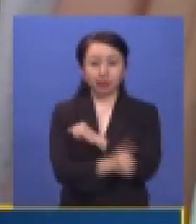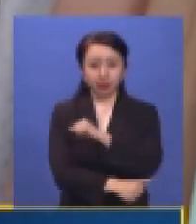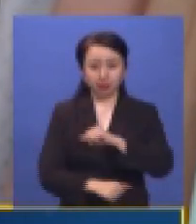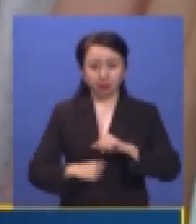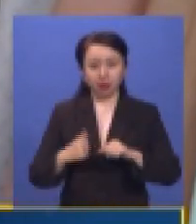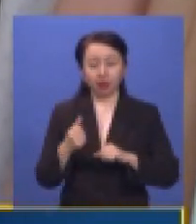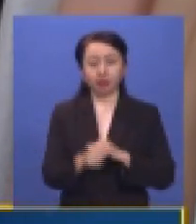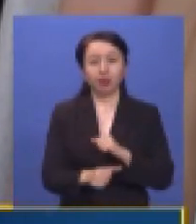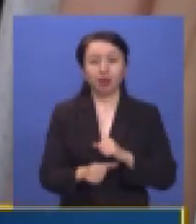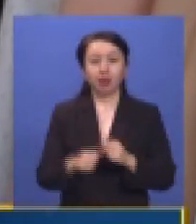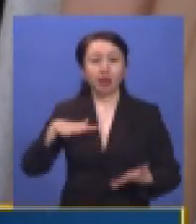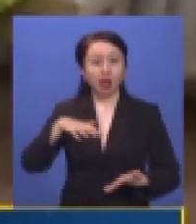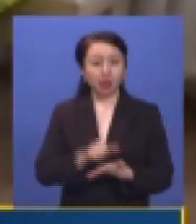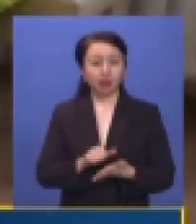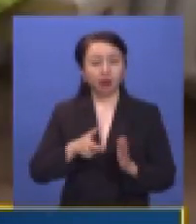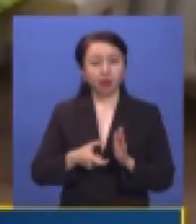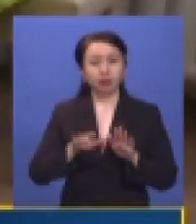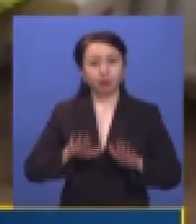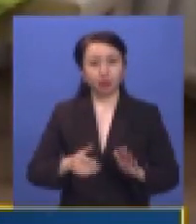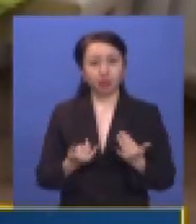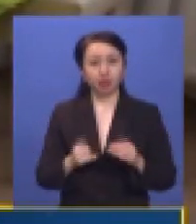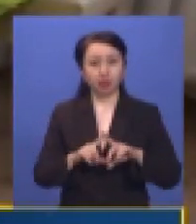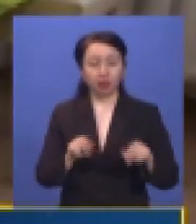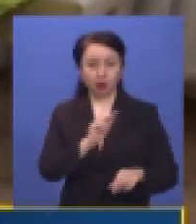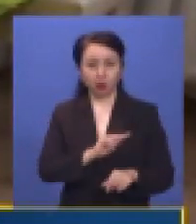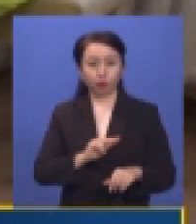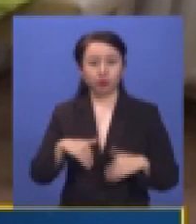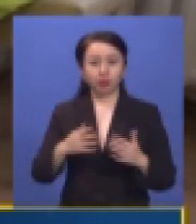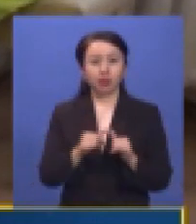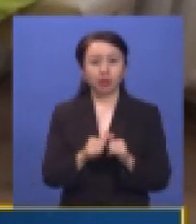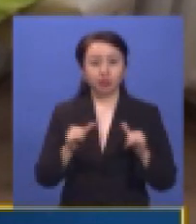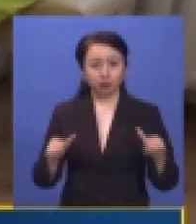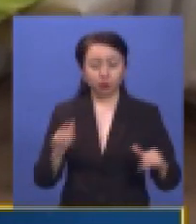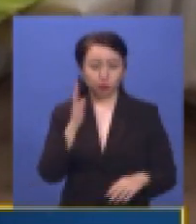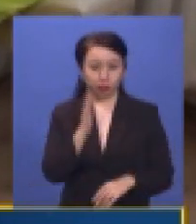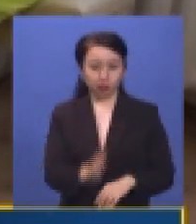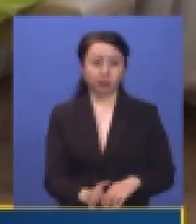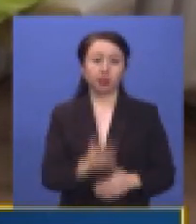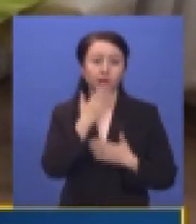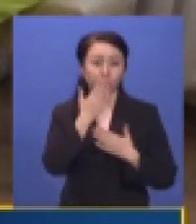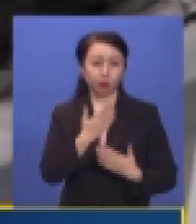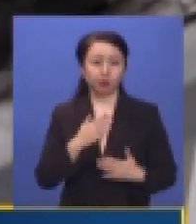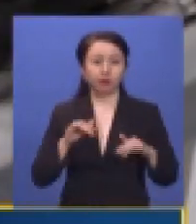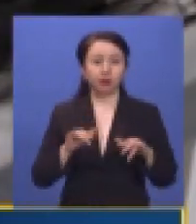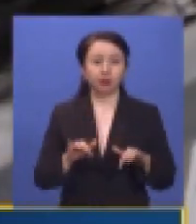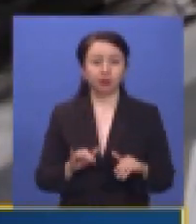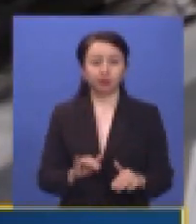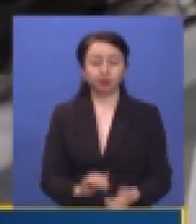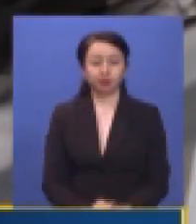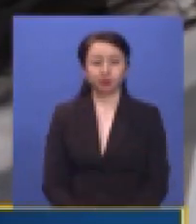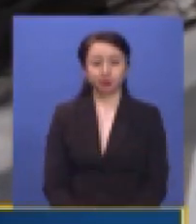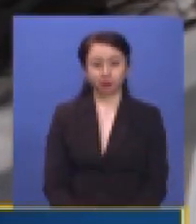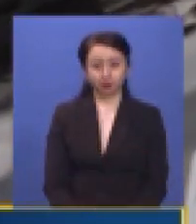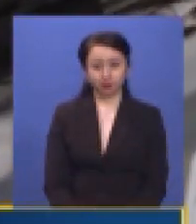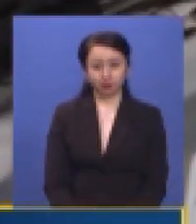арендовать помещения для работы. А это, уверена предпринимательница, даст новый толчок в дальнейшем развитии любимого дела. Анастасия Дроняк, Урал